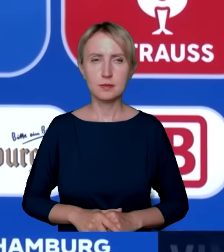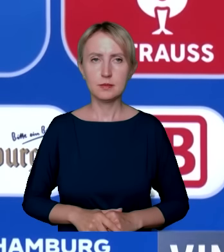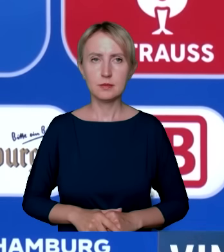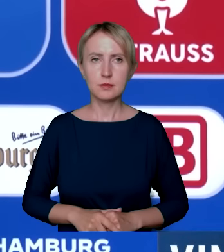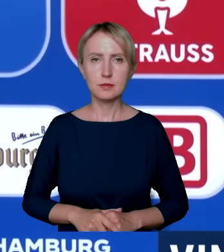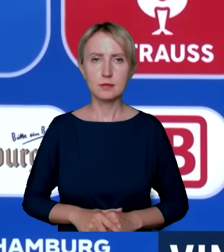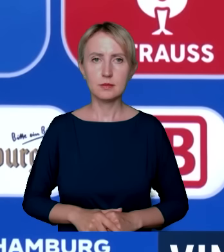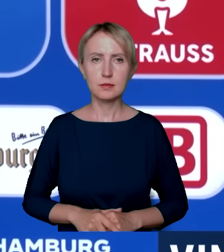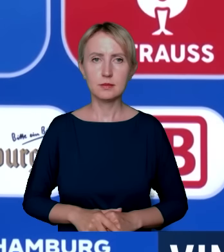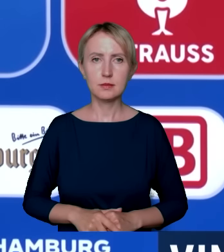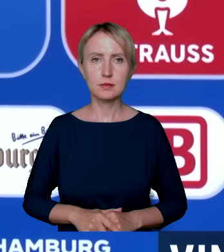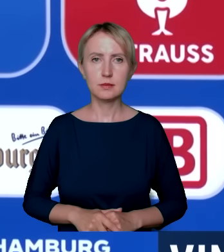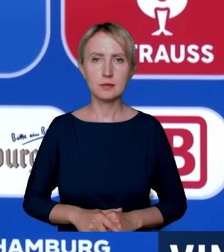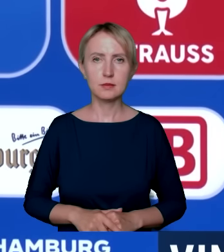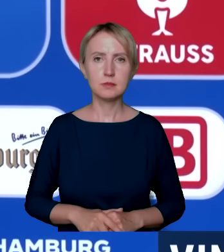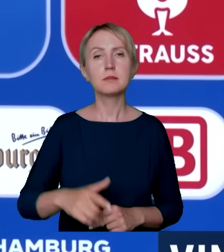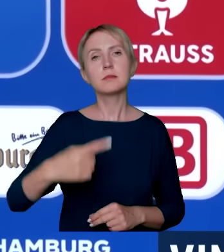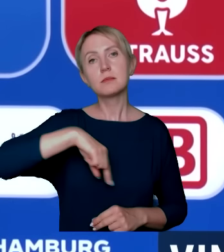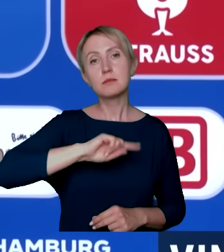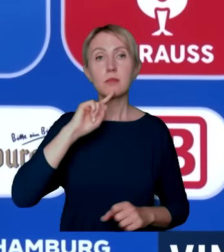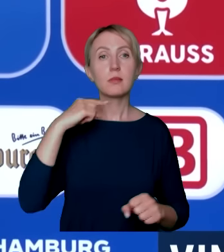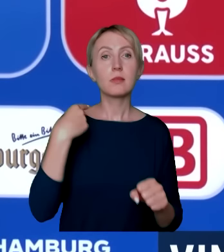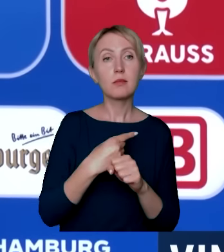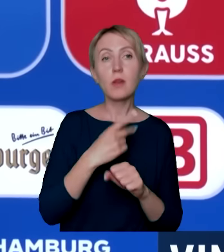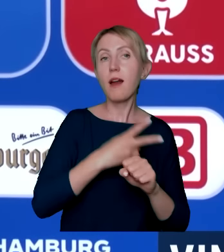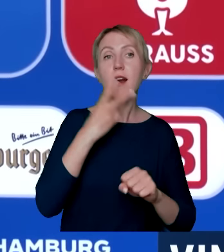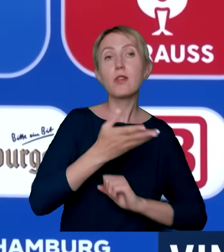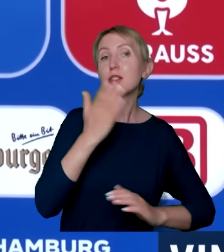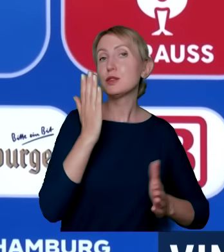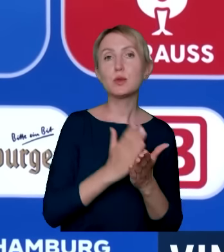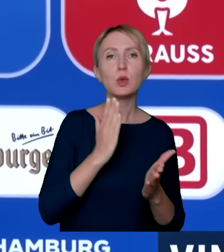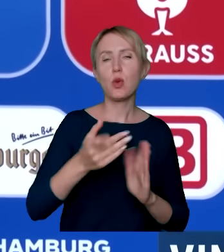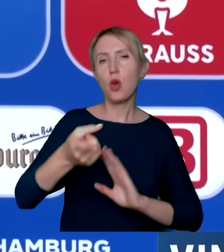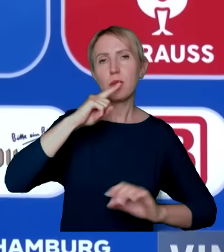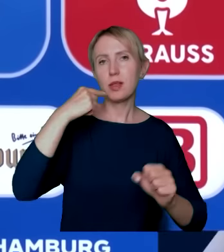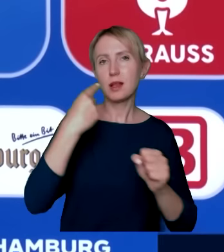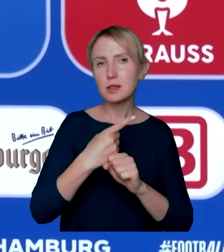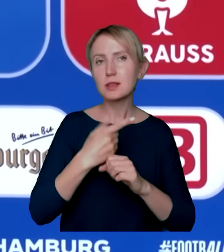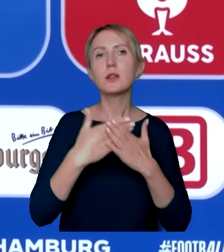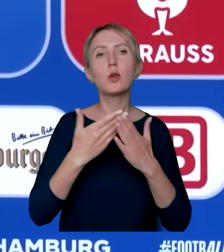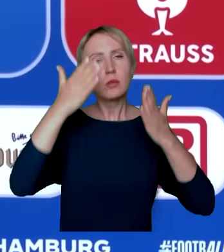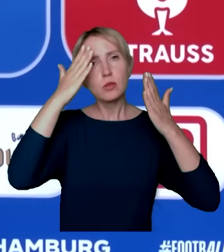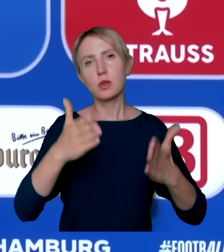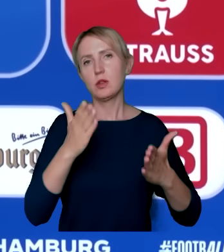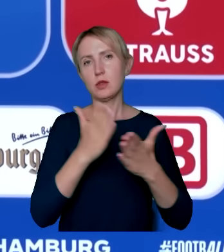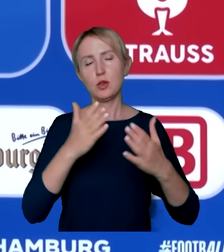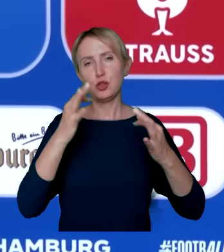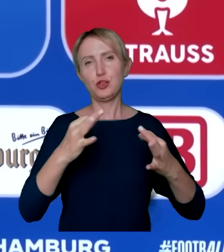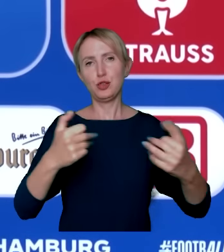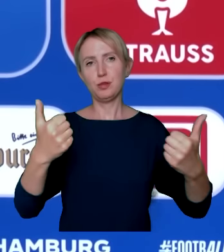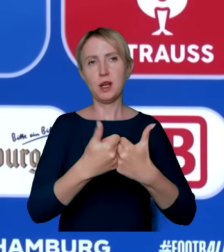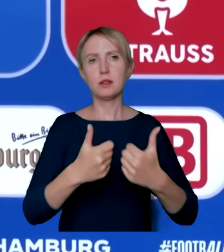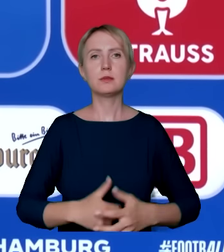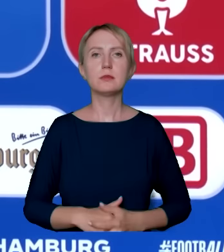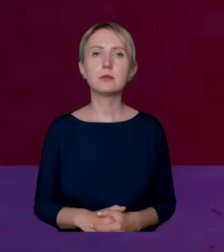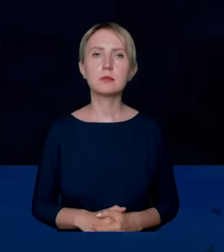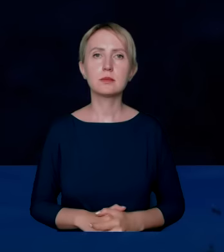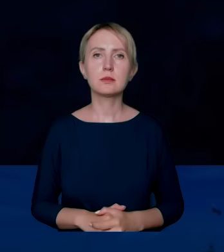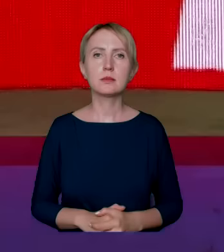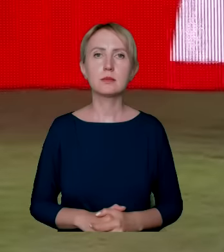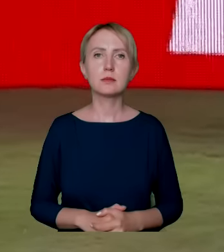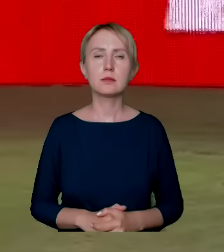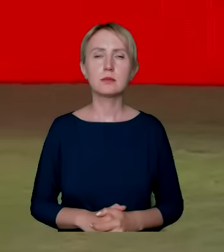Nasz los jest w naszych rękach. Awans zależy tylko i wyłącznie od nas, tak więc skupiamy się jedynie na dzisiejszym starciu. Solo la partita nostra che